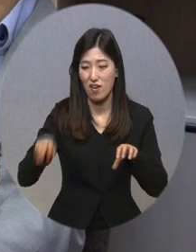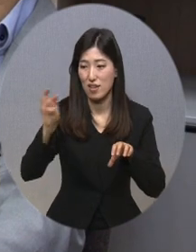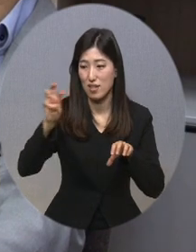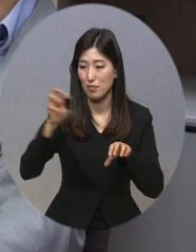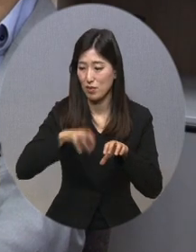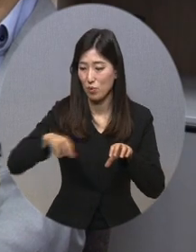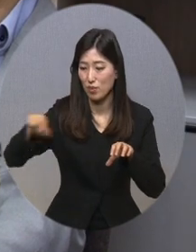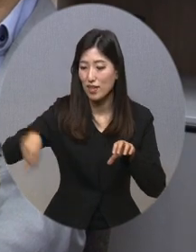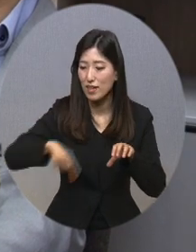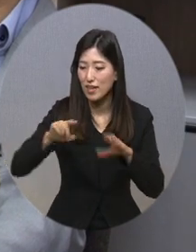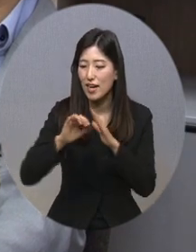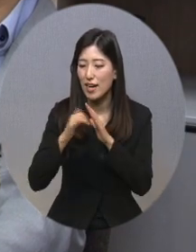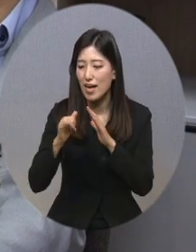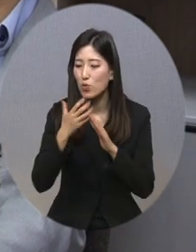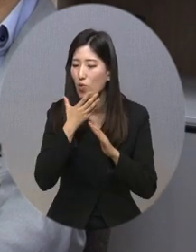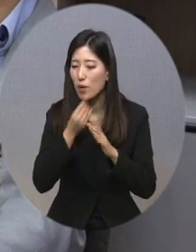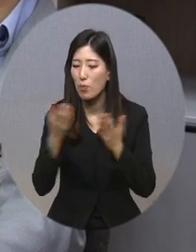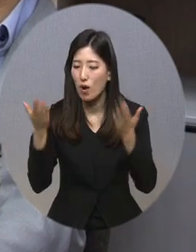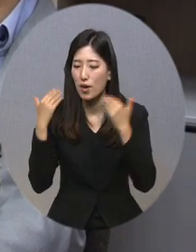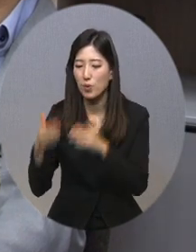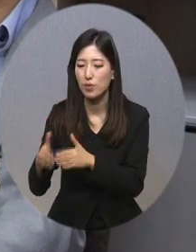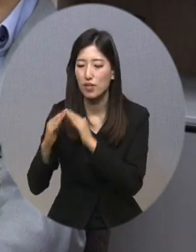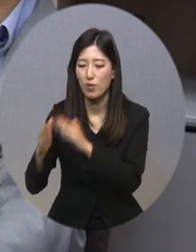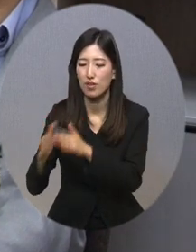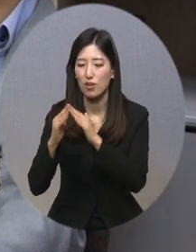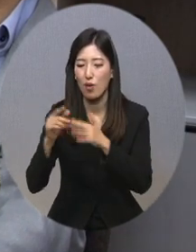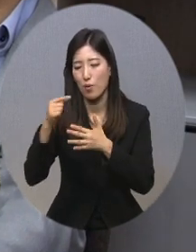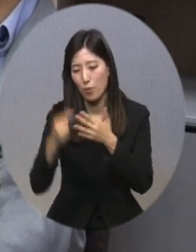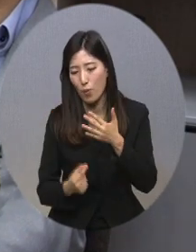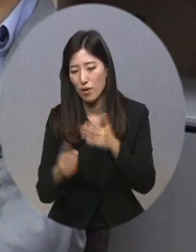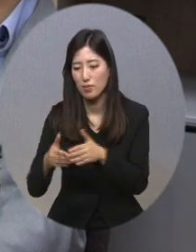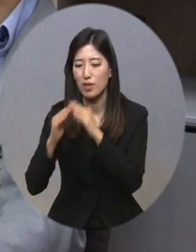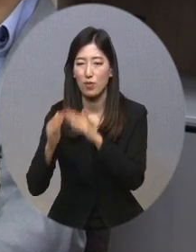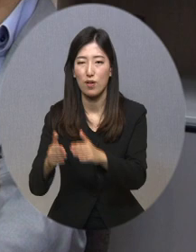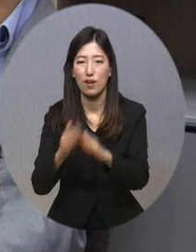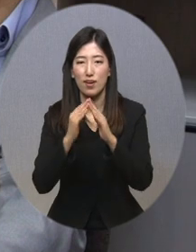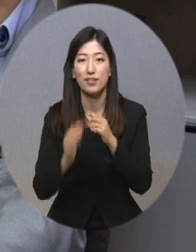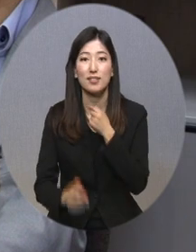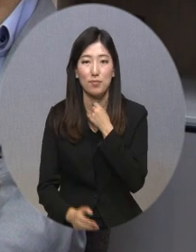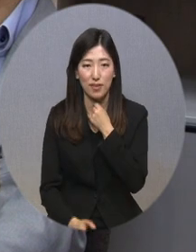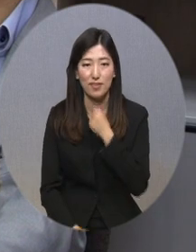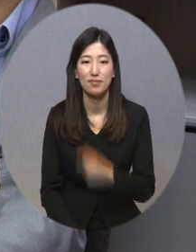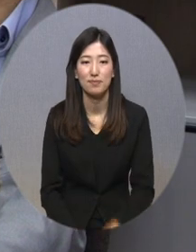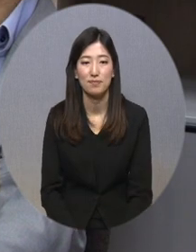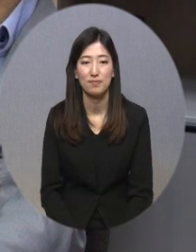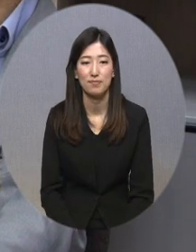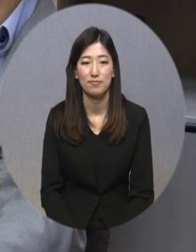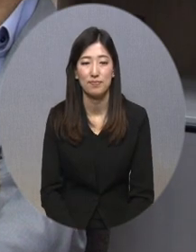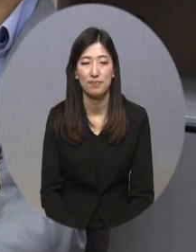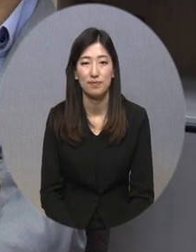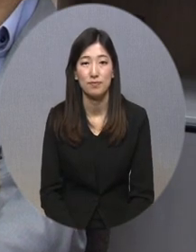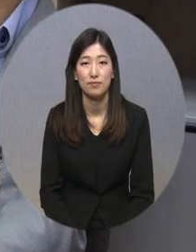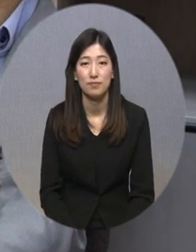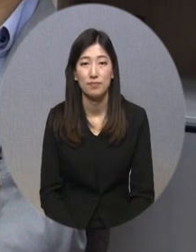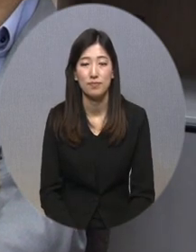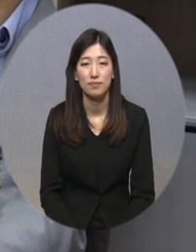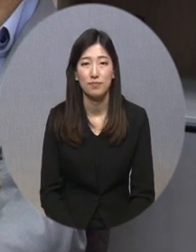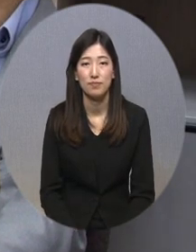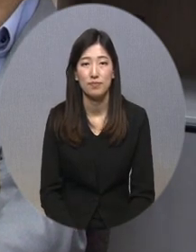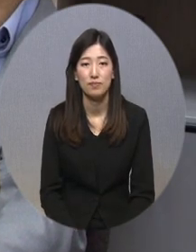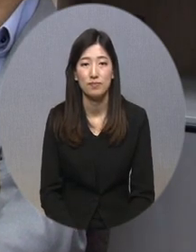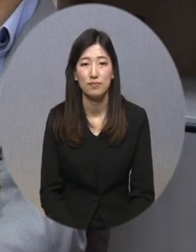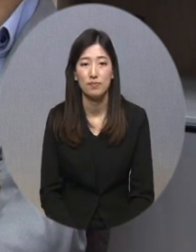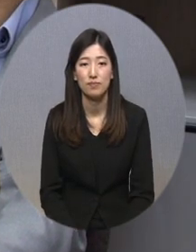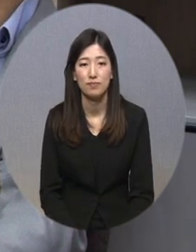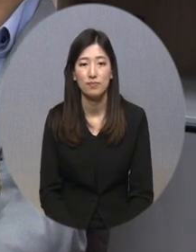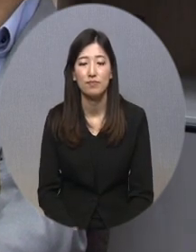거 여는 거고요. 예. 그 지금 그 어떤 그 뭐죠? 그 어떤 보조금을 나갈